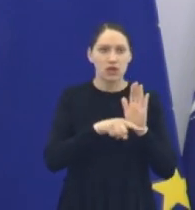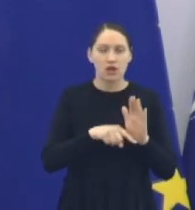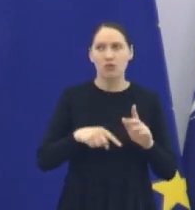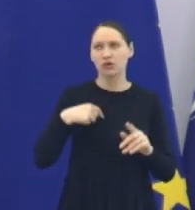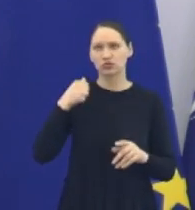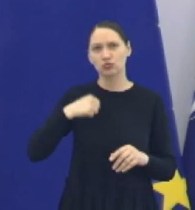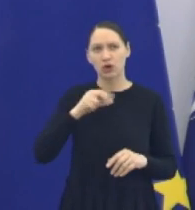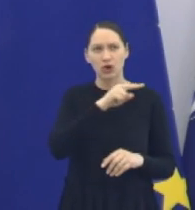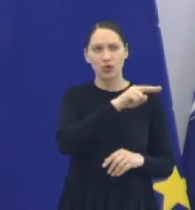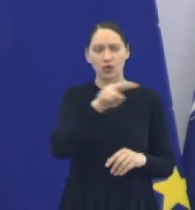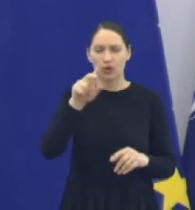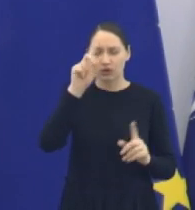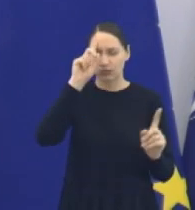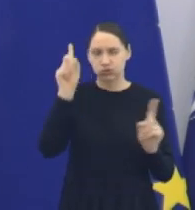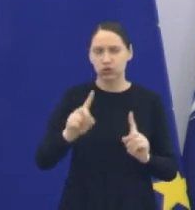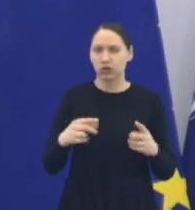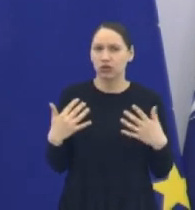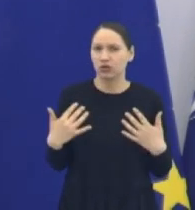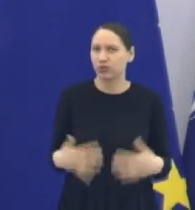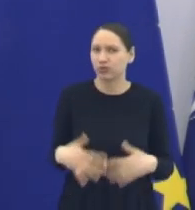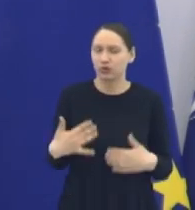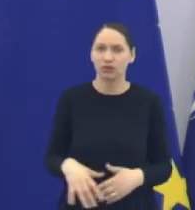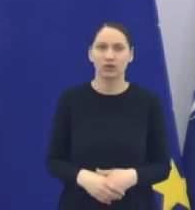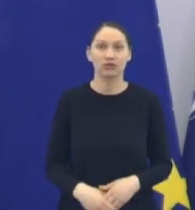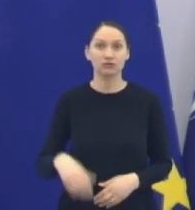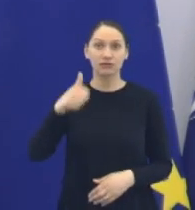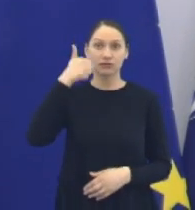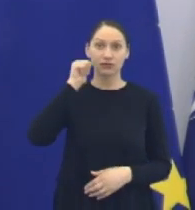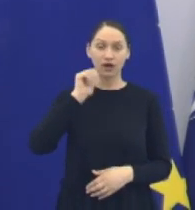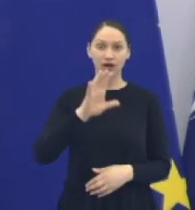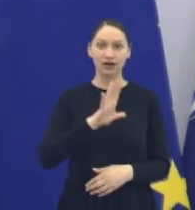sukrečiantys. Vakar turėjome galimybę aplankyti